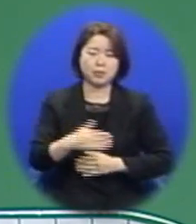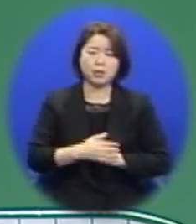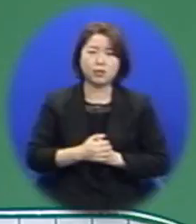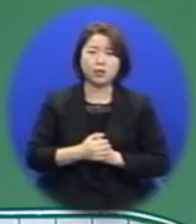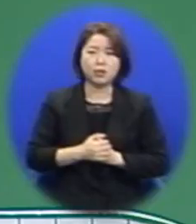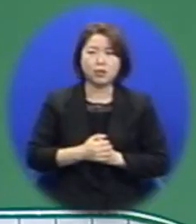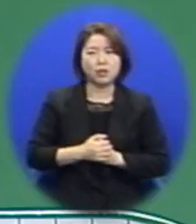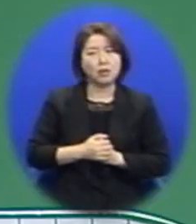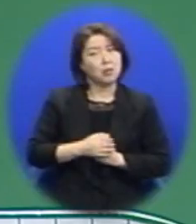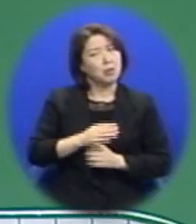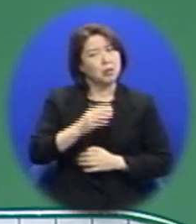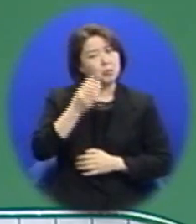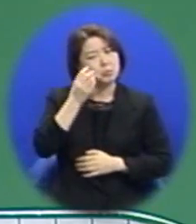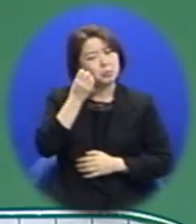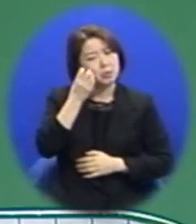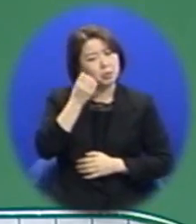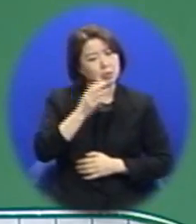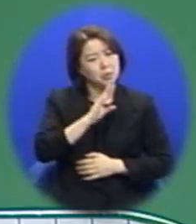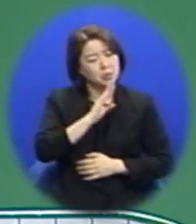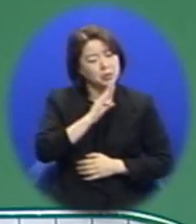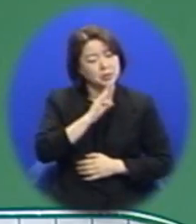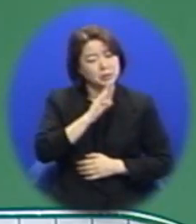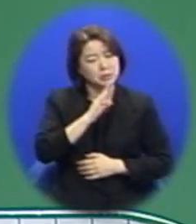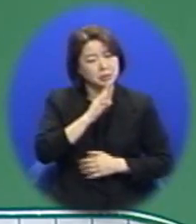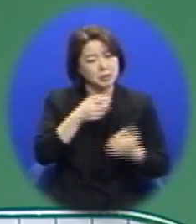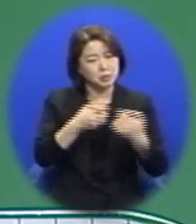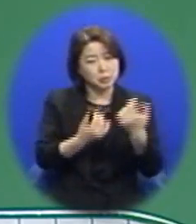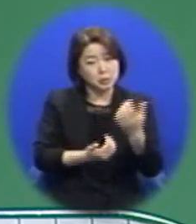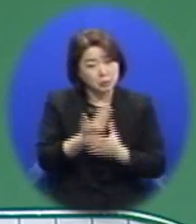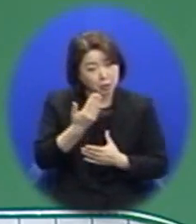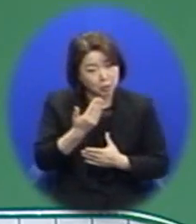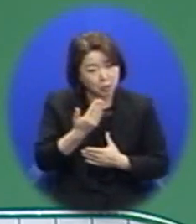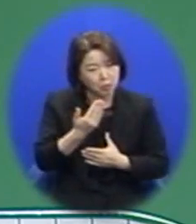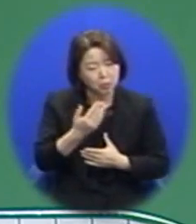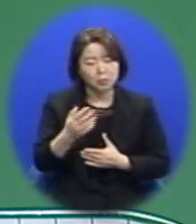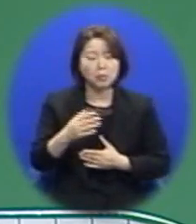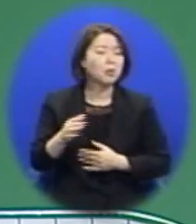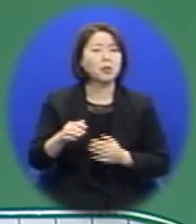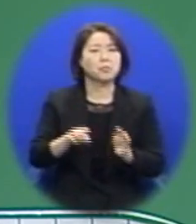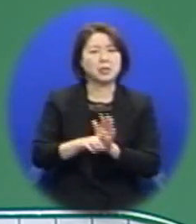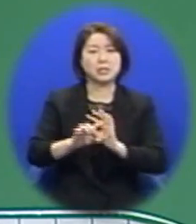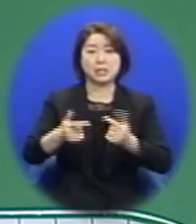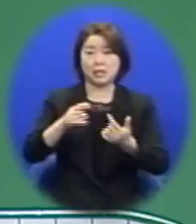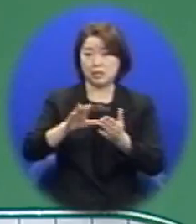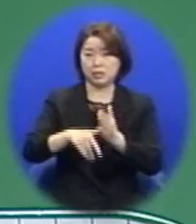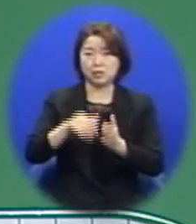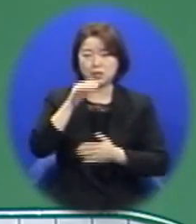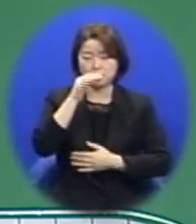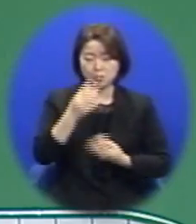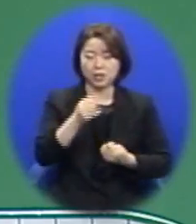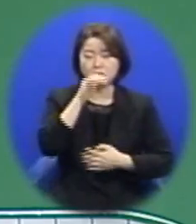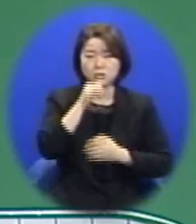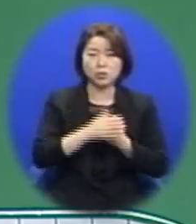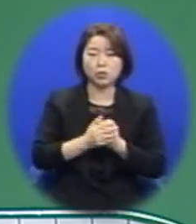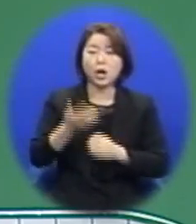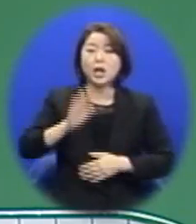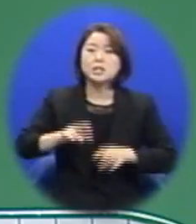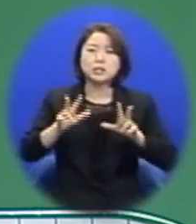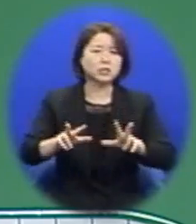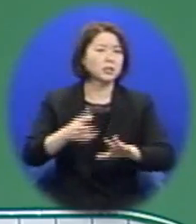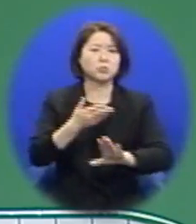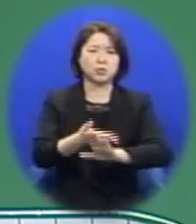설마 전쟁이 벌어지겠나. 그런데 여러분, 지금은 그렇지 않습니다. 지금은